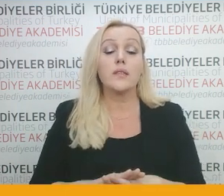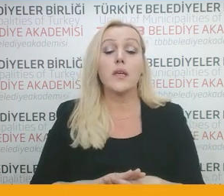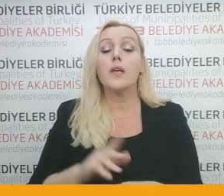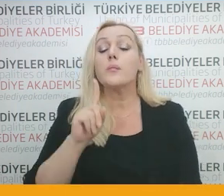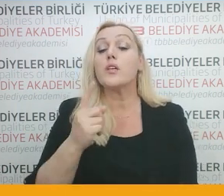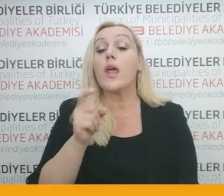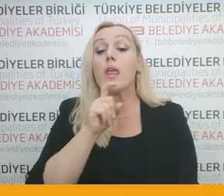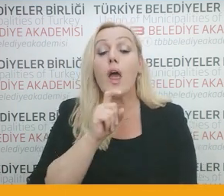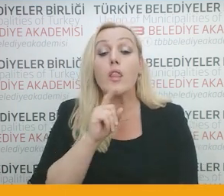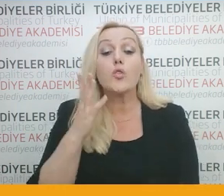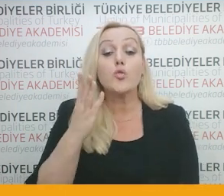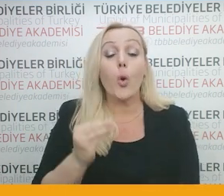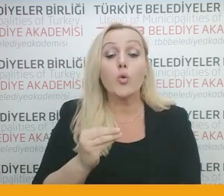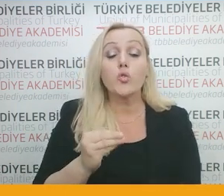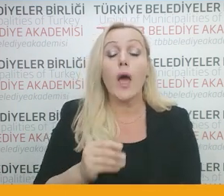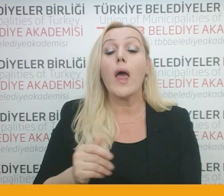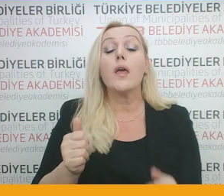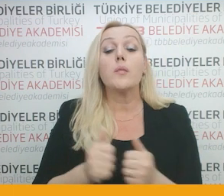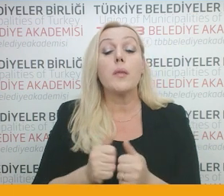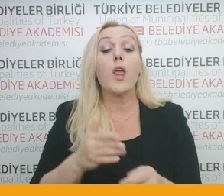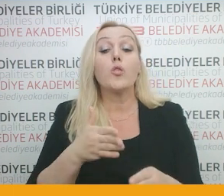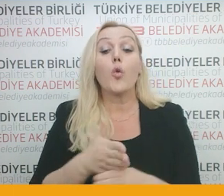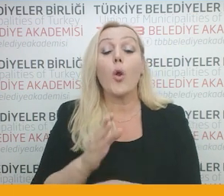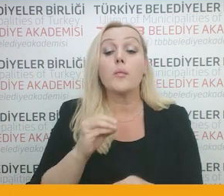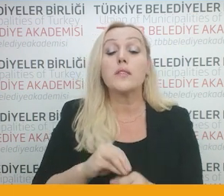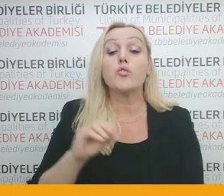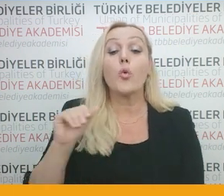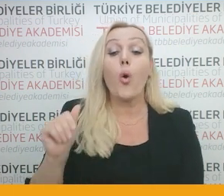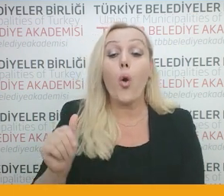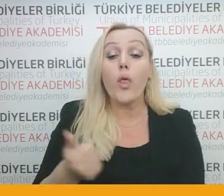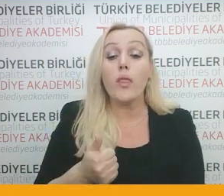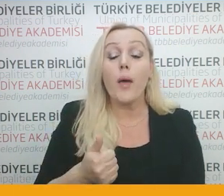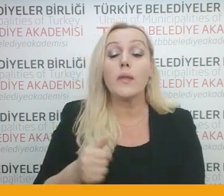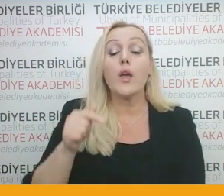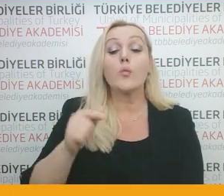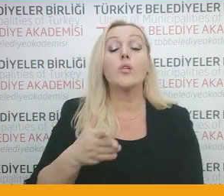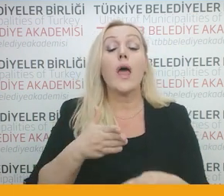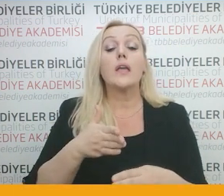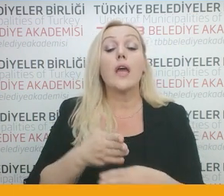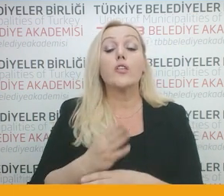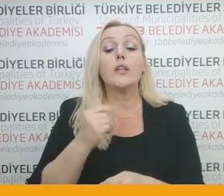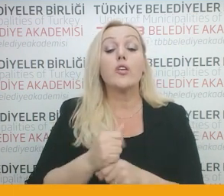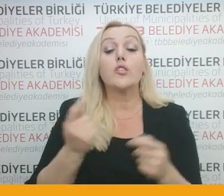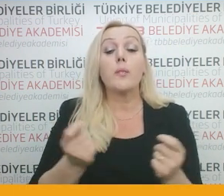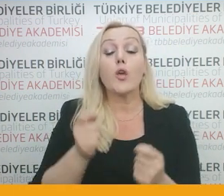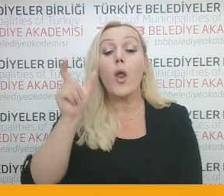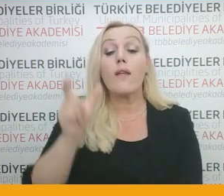herhangi bir yanlış olunca birbirini teyit etmesi açısından önemli. Burada gerçekleştirme görevlisiyle ilgili